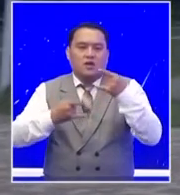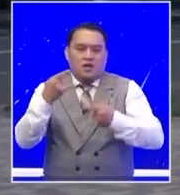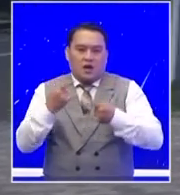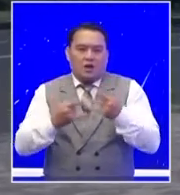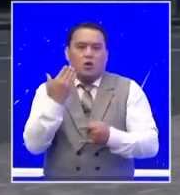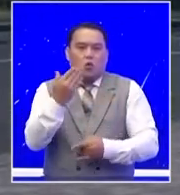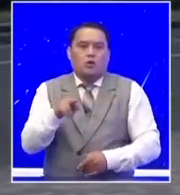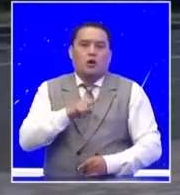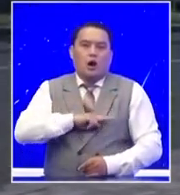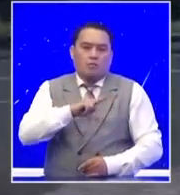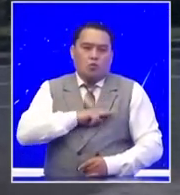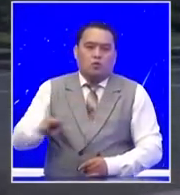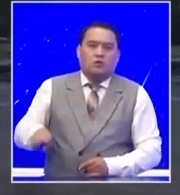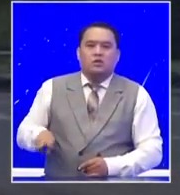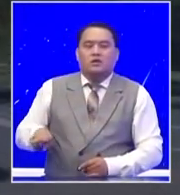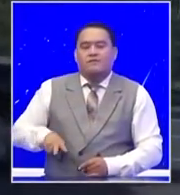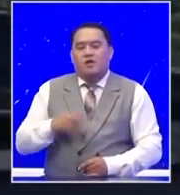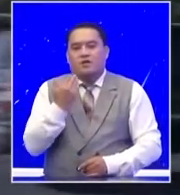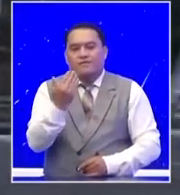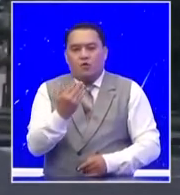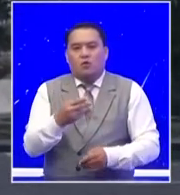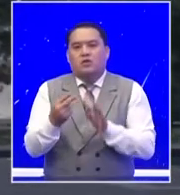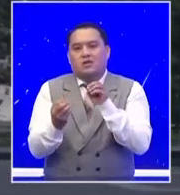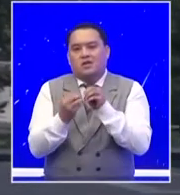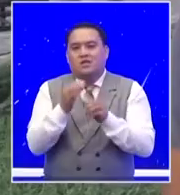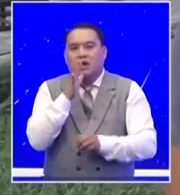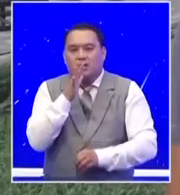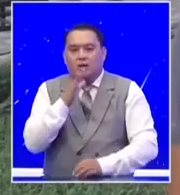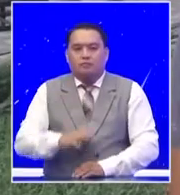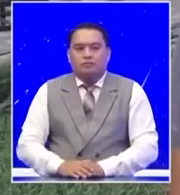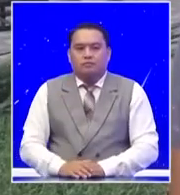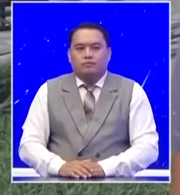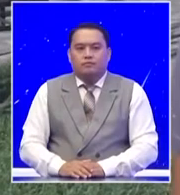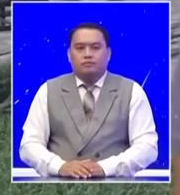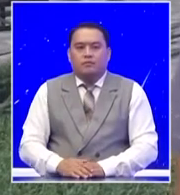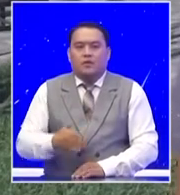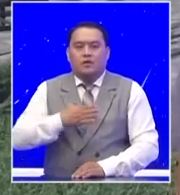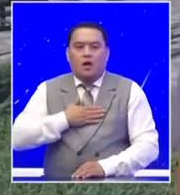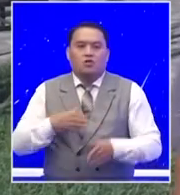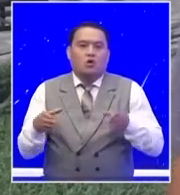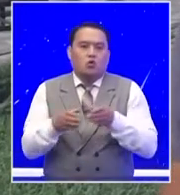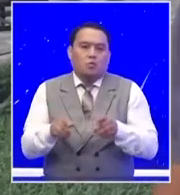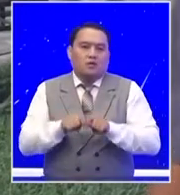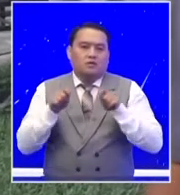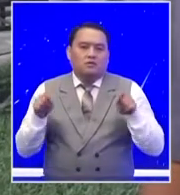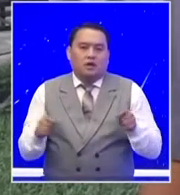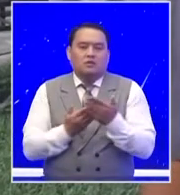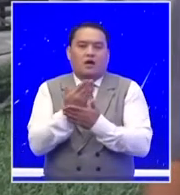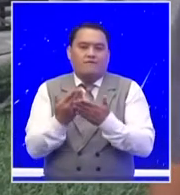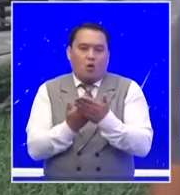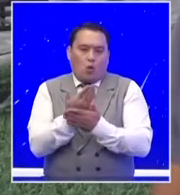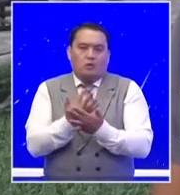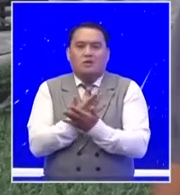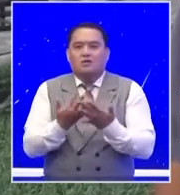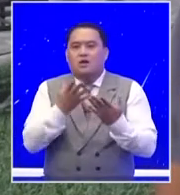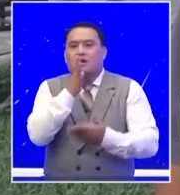ЖТСУ, где Бейсен Куранбек проработал в общей сложности 10 лет. Наша группа занимается созданием арт-объектов уже